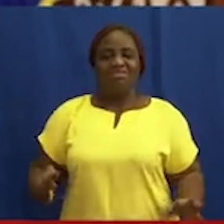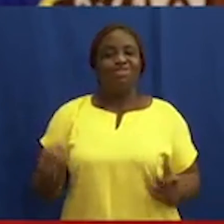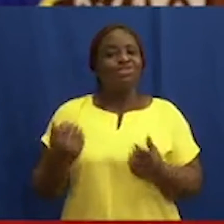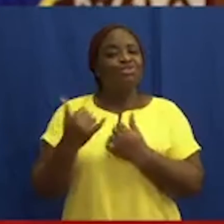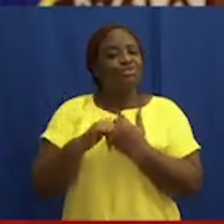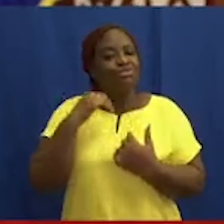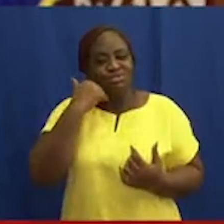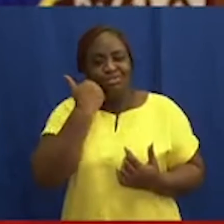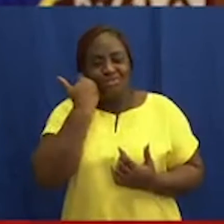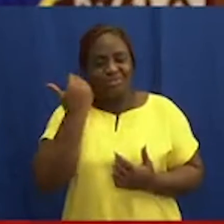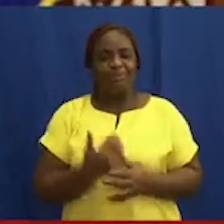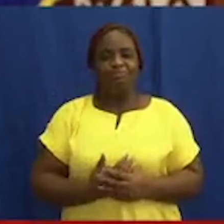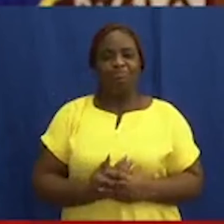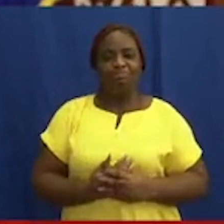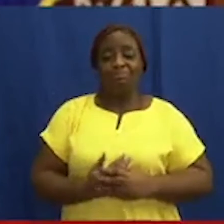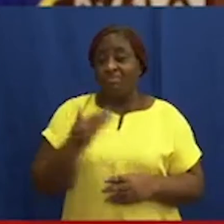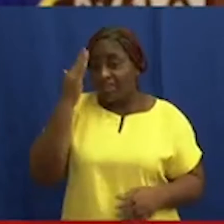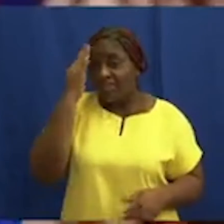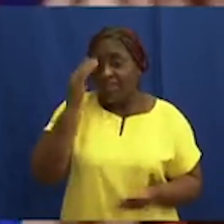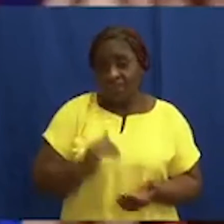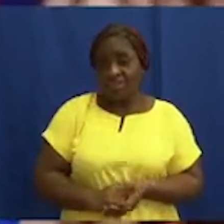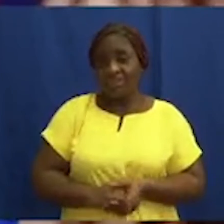da lantarki kyauta